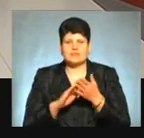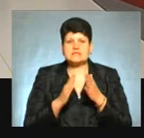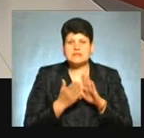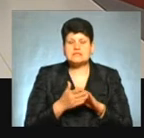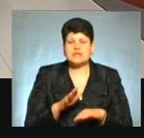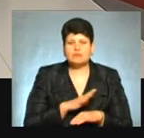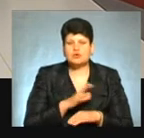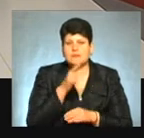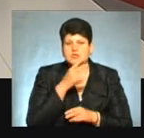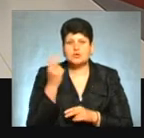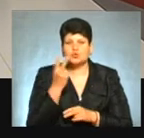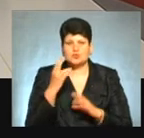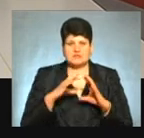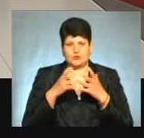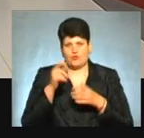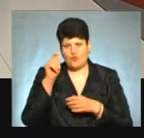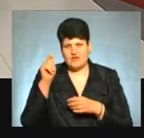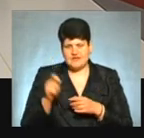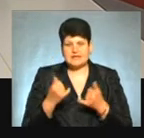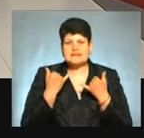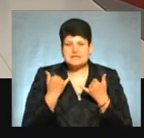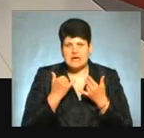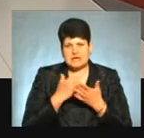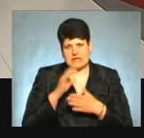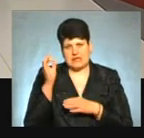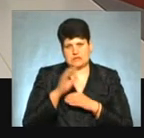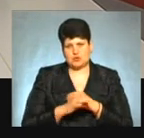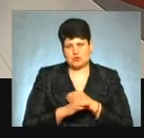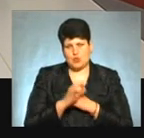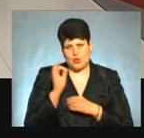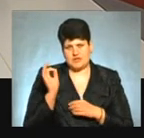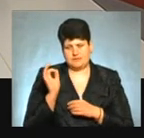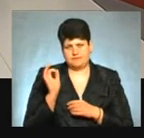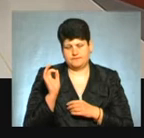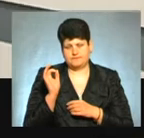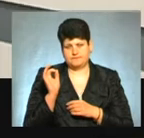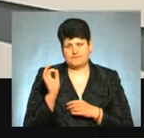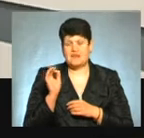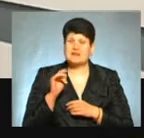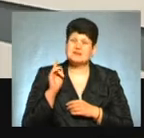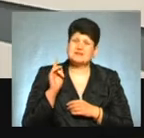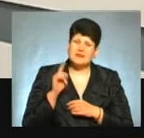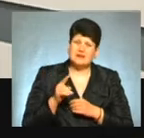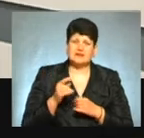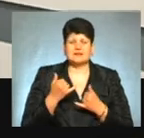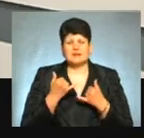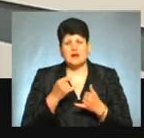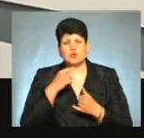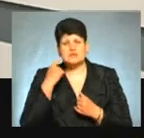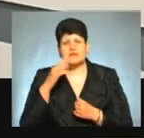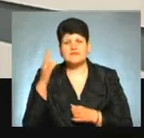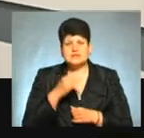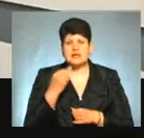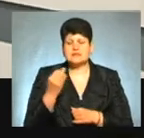були під час Другої світової війни і які зараз відбуваються у нас на Сході? Знаєте, для Росії всю її